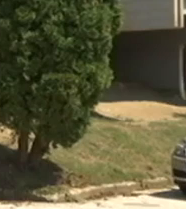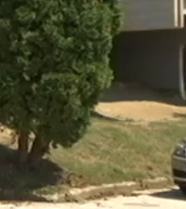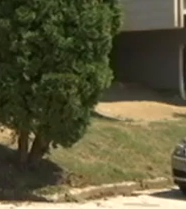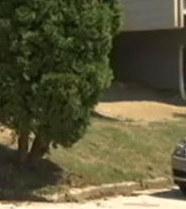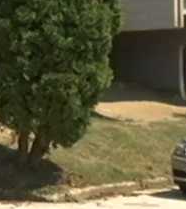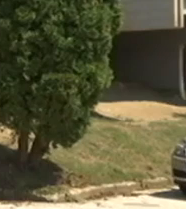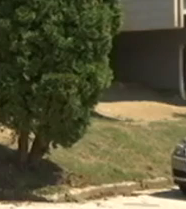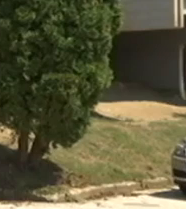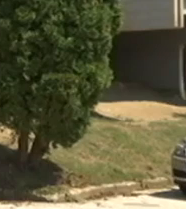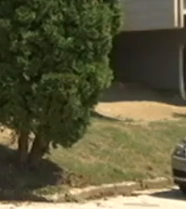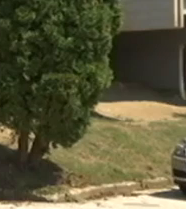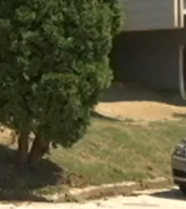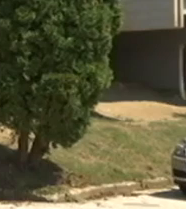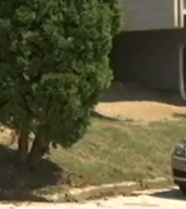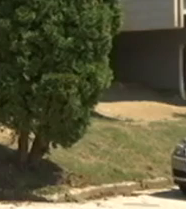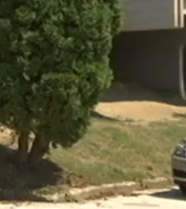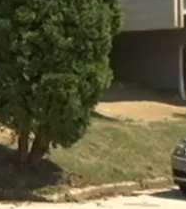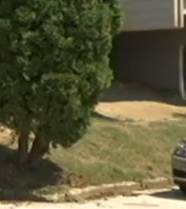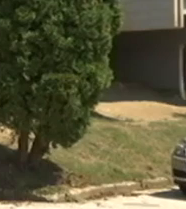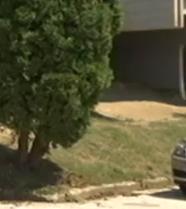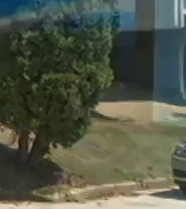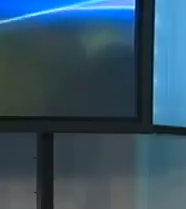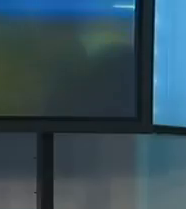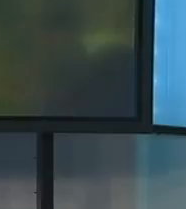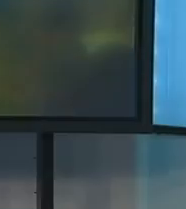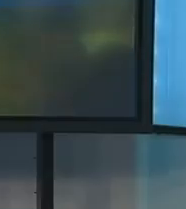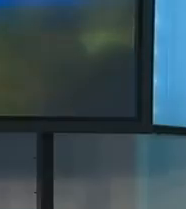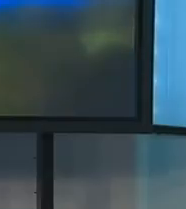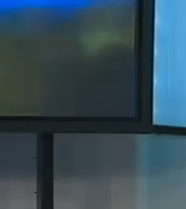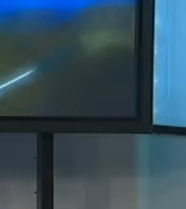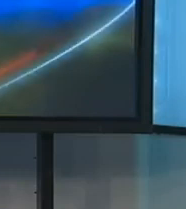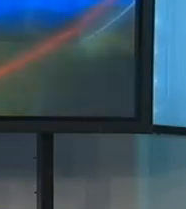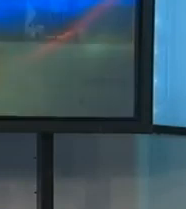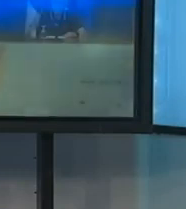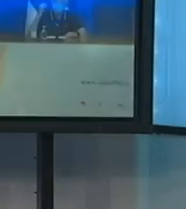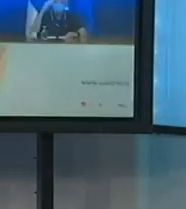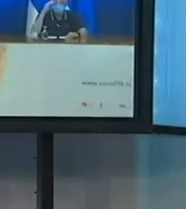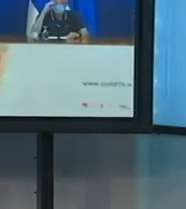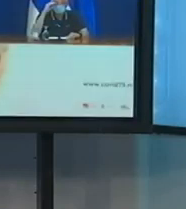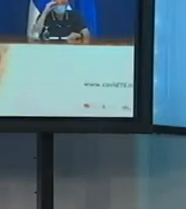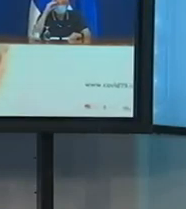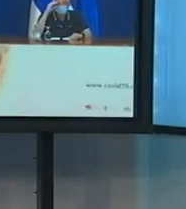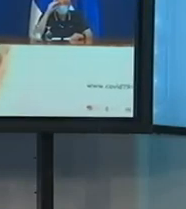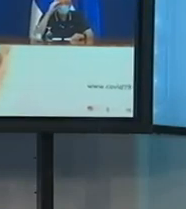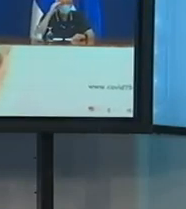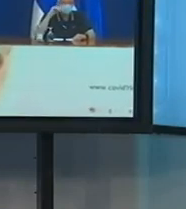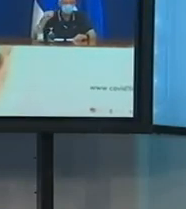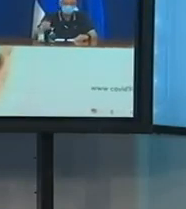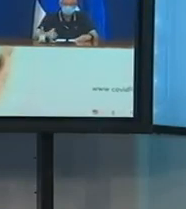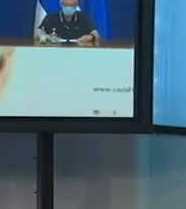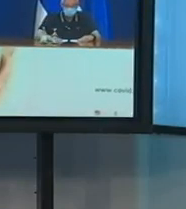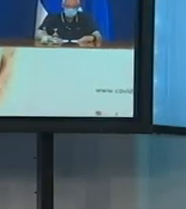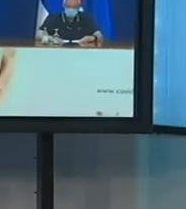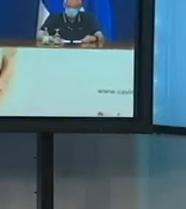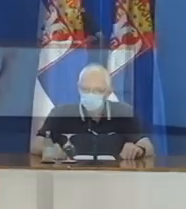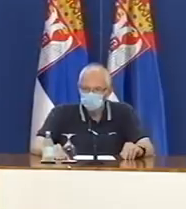kakva će biti preporuka i od strane ministarstva po pitanju same. Idemo u Palatu Srbija, počinje konferencija